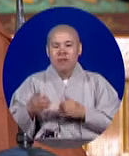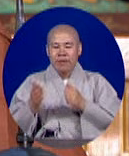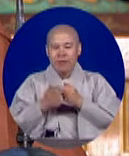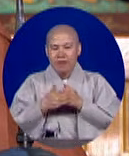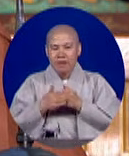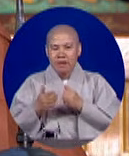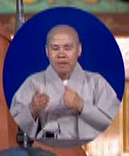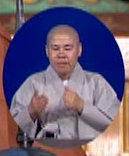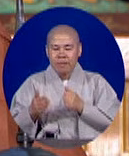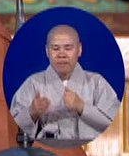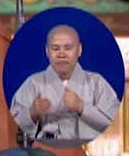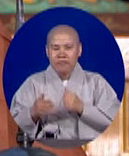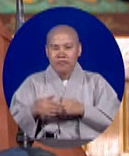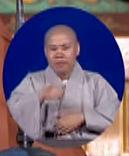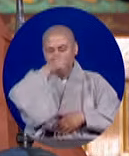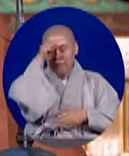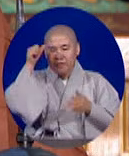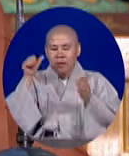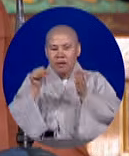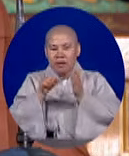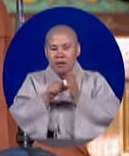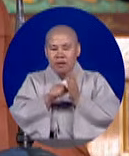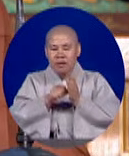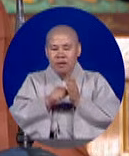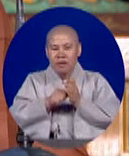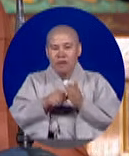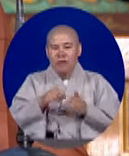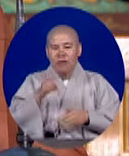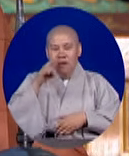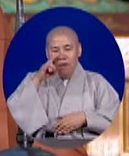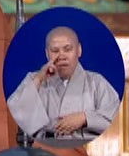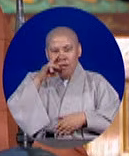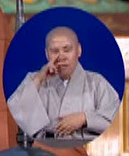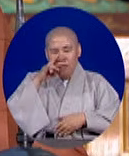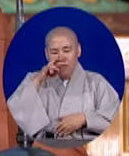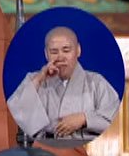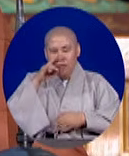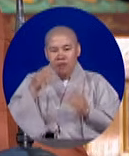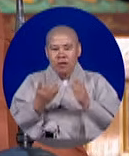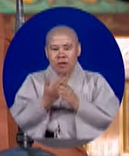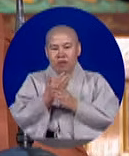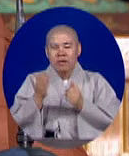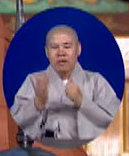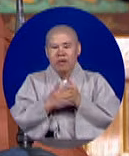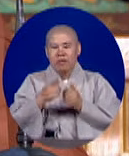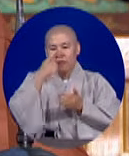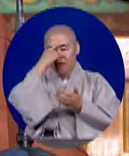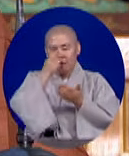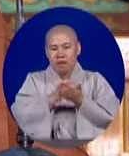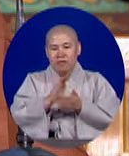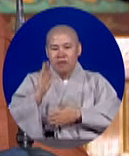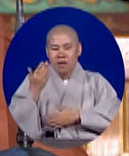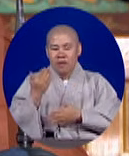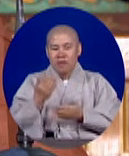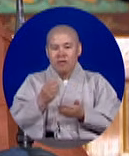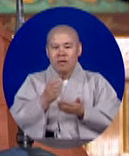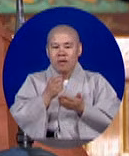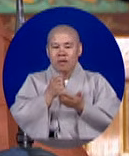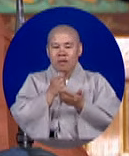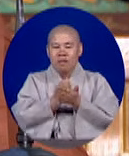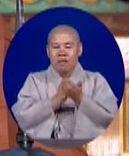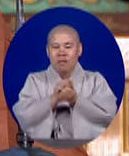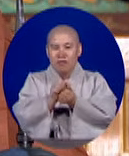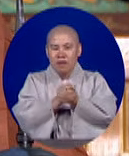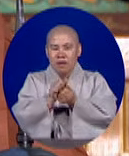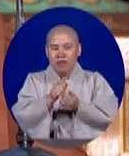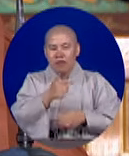그래서 인생에 다 의문이 생겨가지고 출가를 했어요. 그래서 도를 닦아서